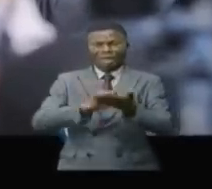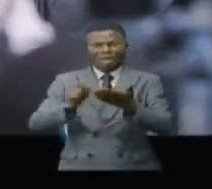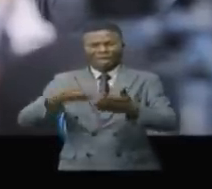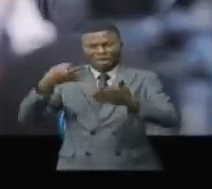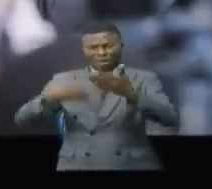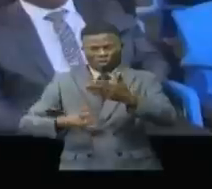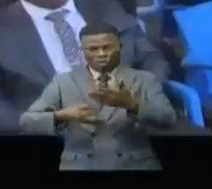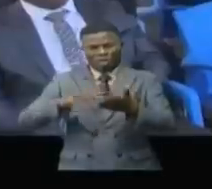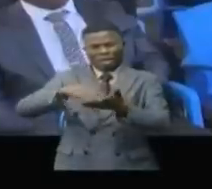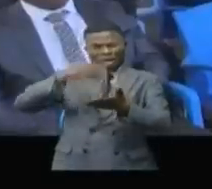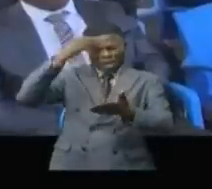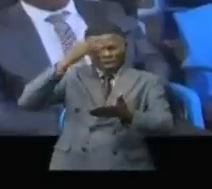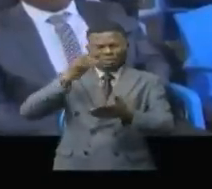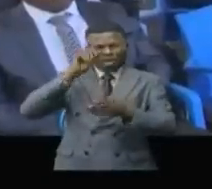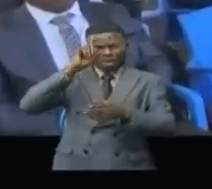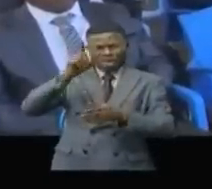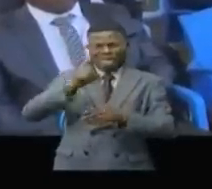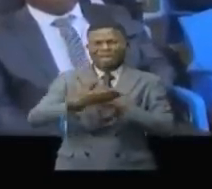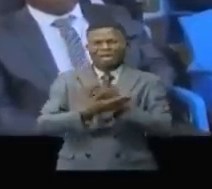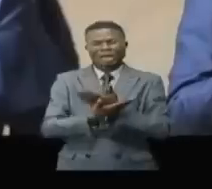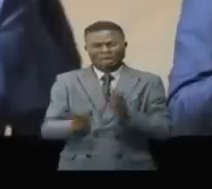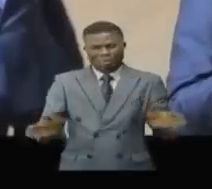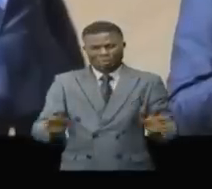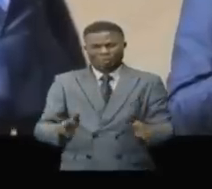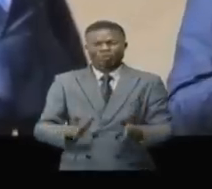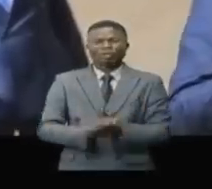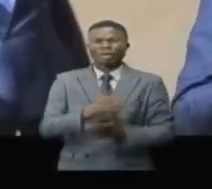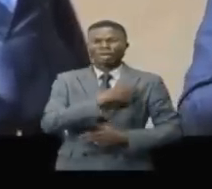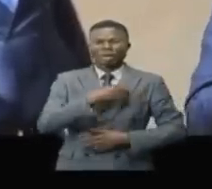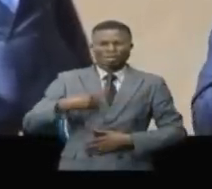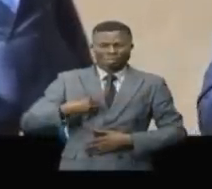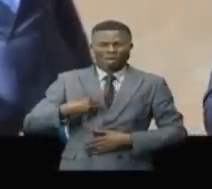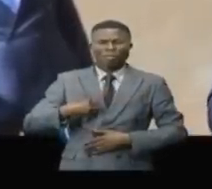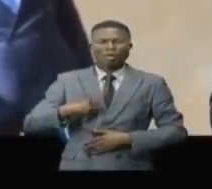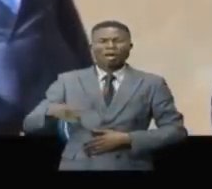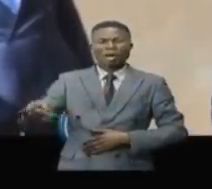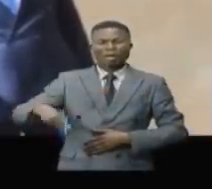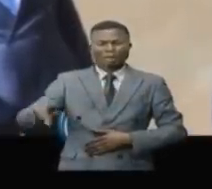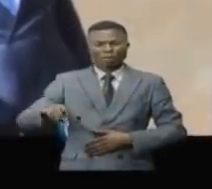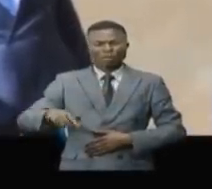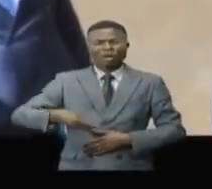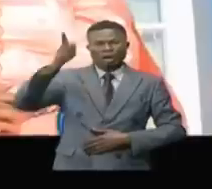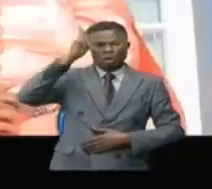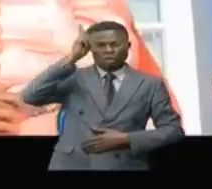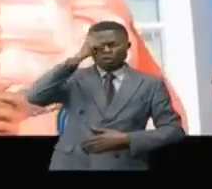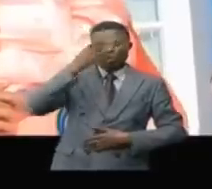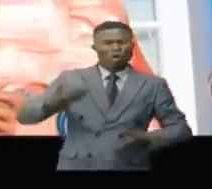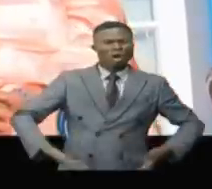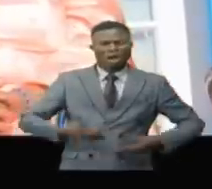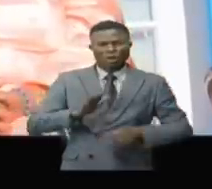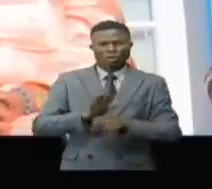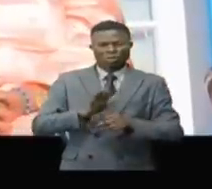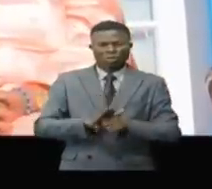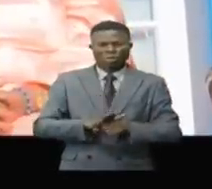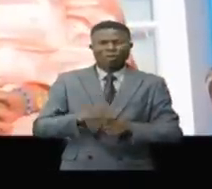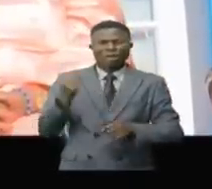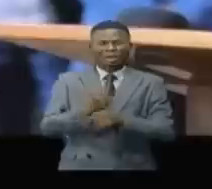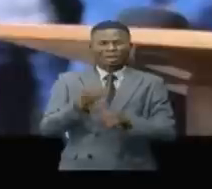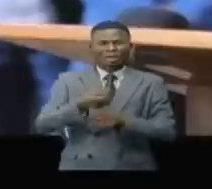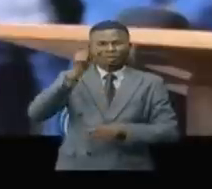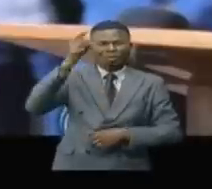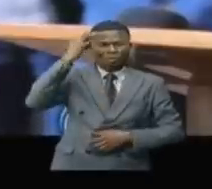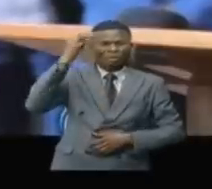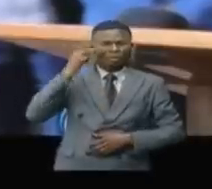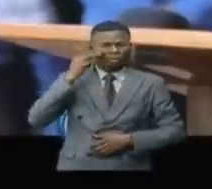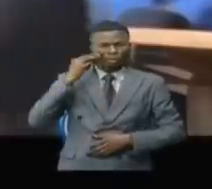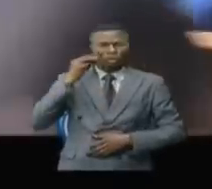de base. Le directeur provincial de la province éducationnelle du Haut-Katanga a salué le combat du ministre Tony Mwaba contre